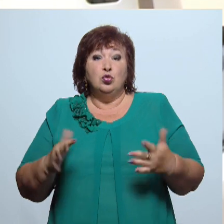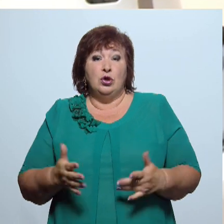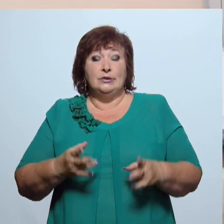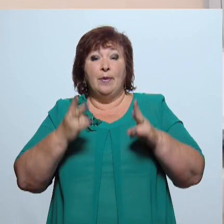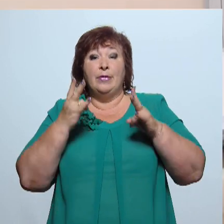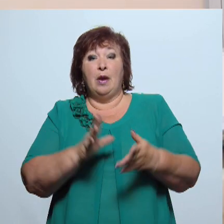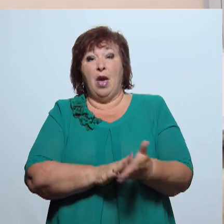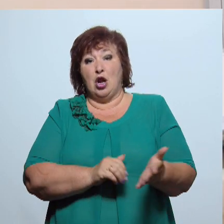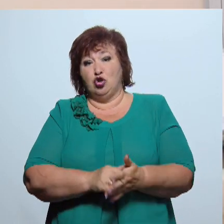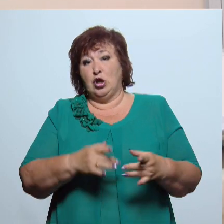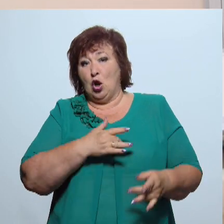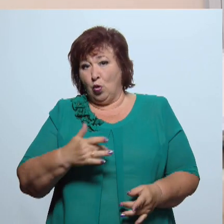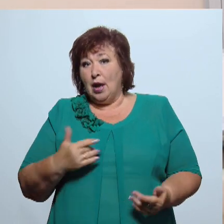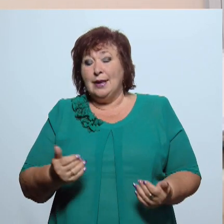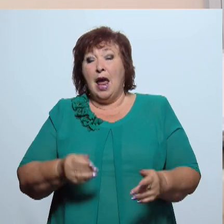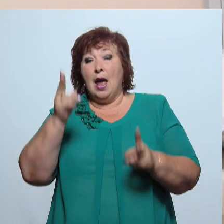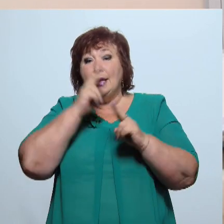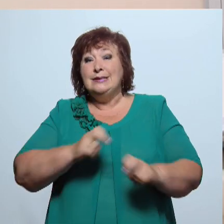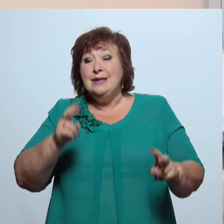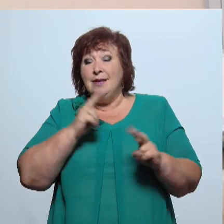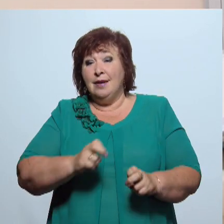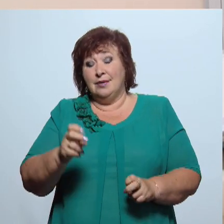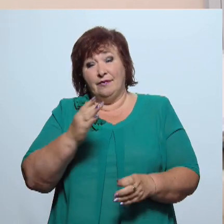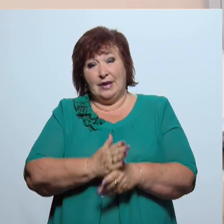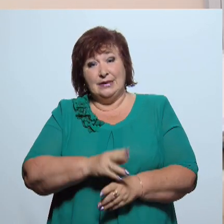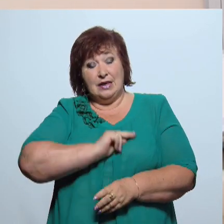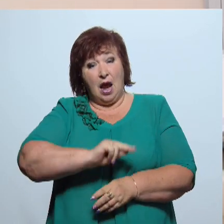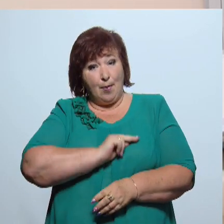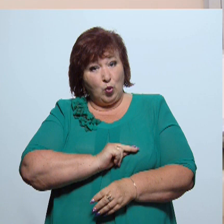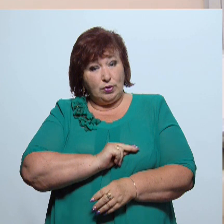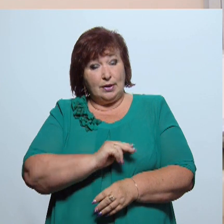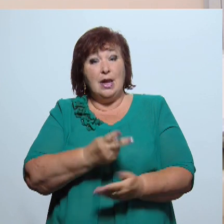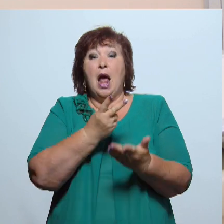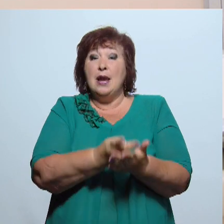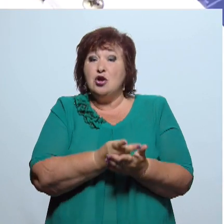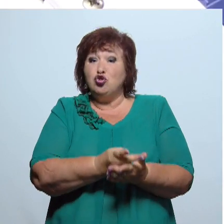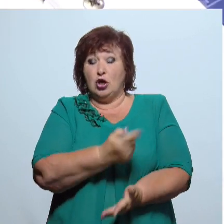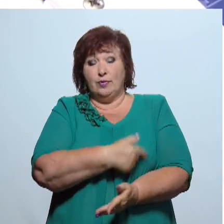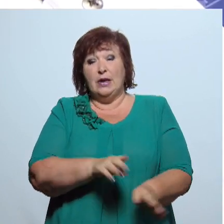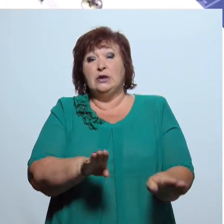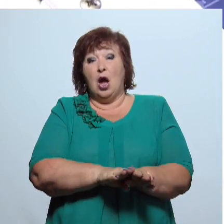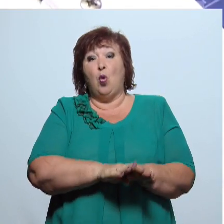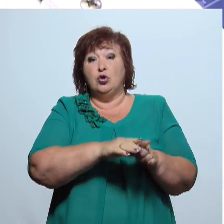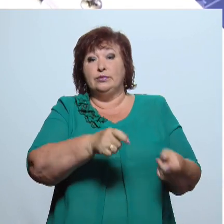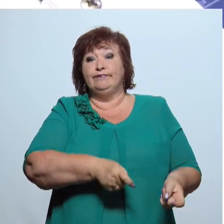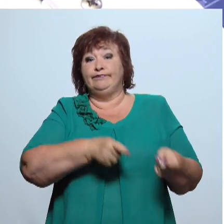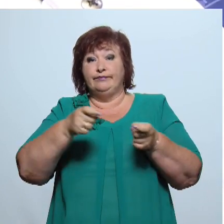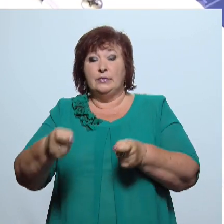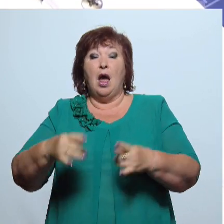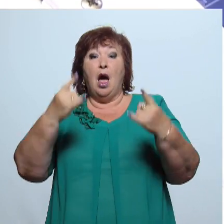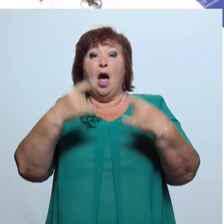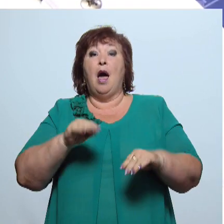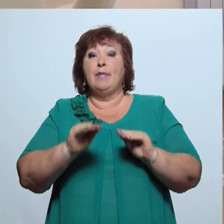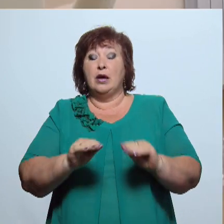поражении его ковидом. Для исследований у врачей сейчас есть и цифровой рентген. Для лежачих больных такой же переносной аппарат. Вовремя